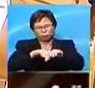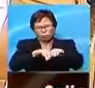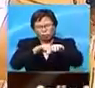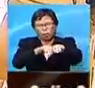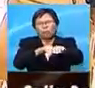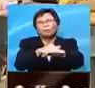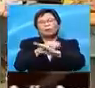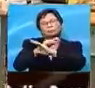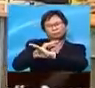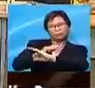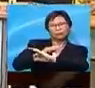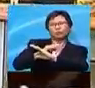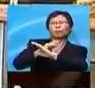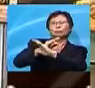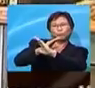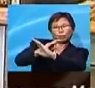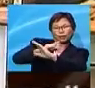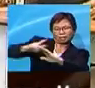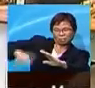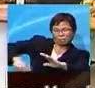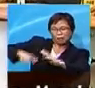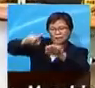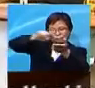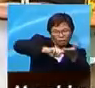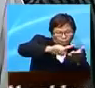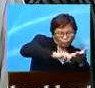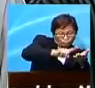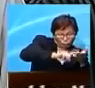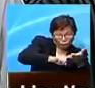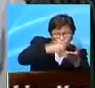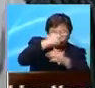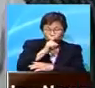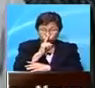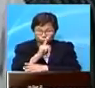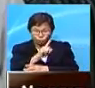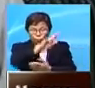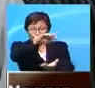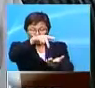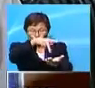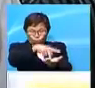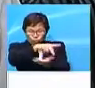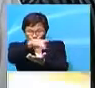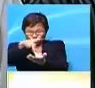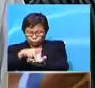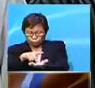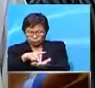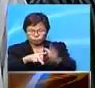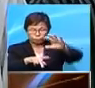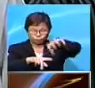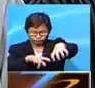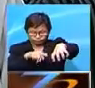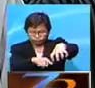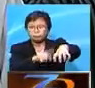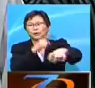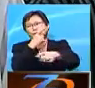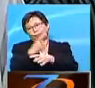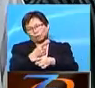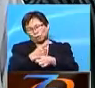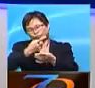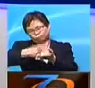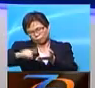bagi mengelak kelewatan semakan daftar pemilih juga perlu untuk memastikan pusat dan saluran mengundi yang